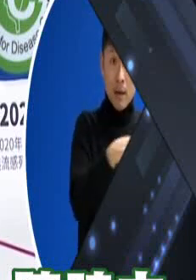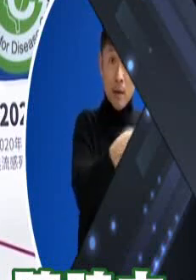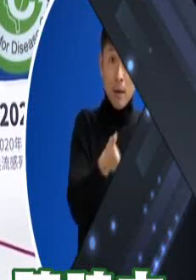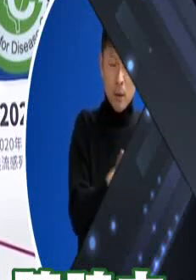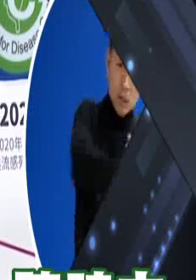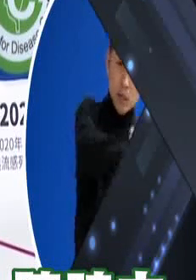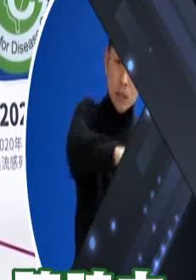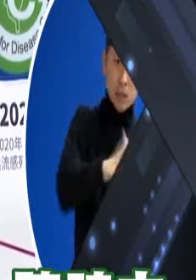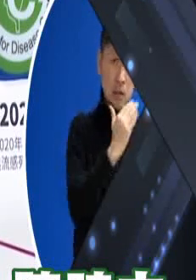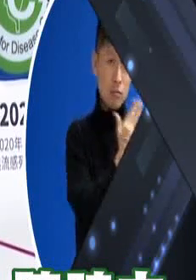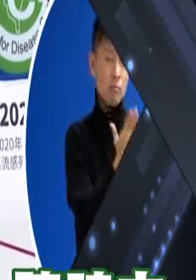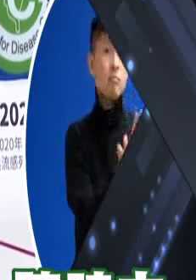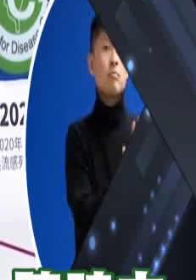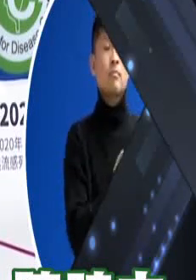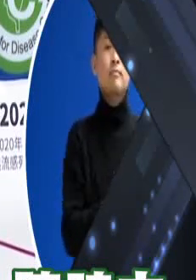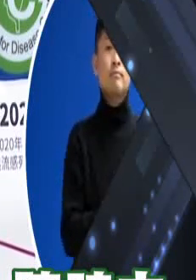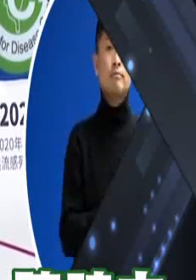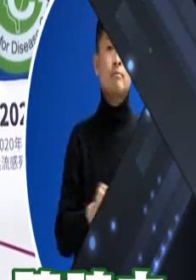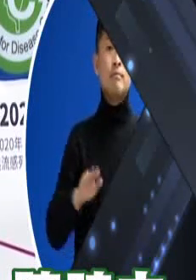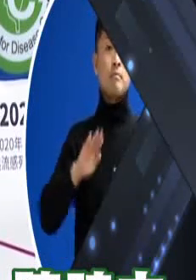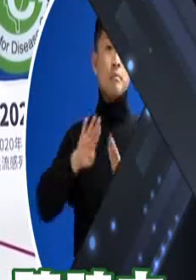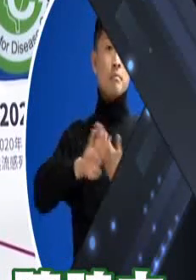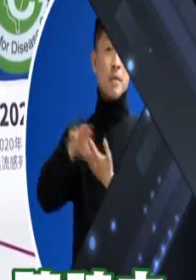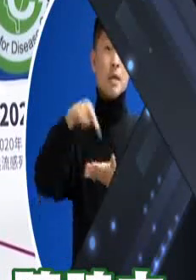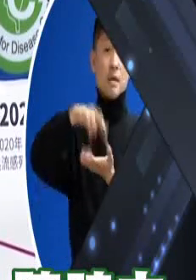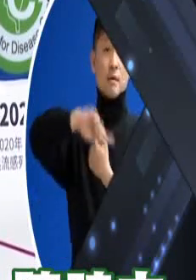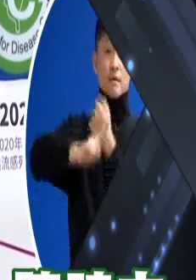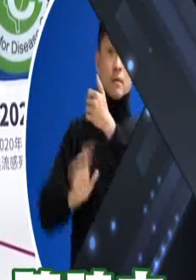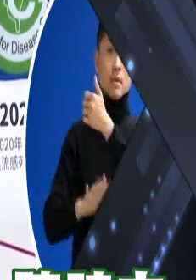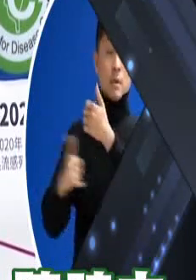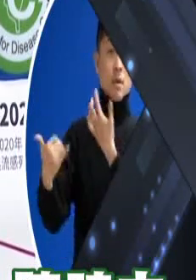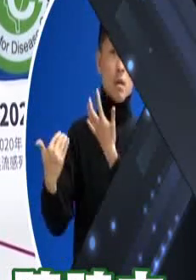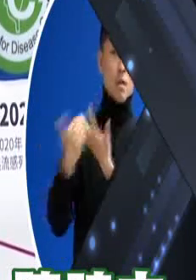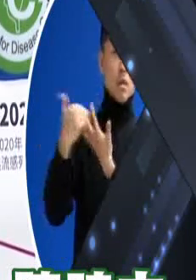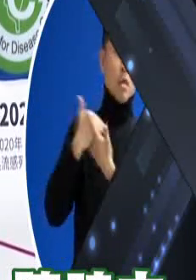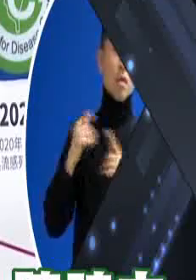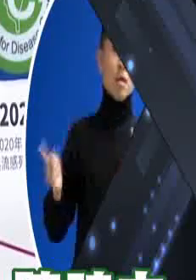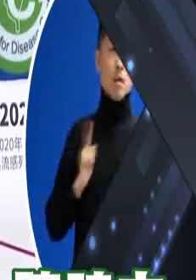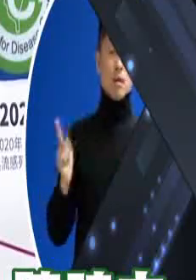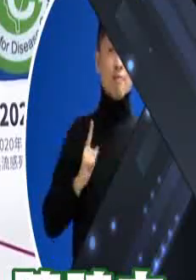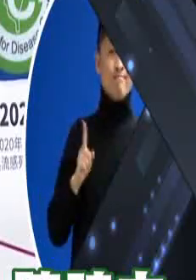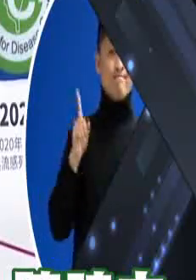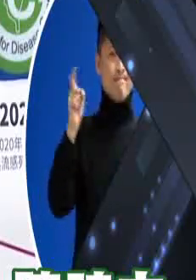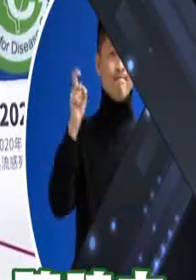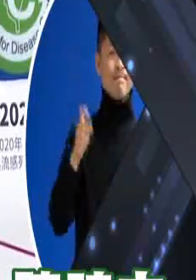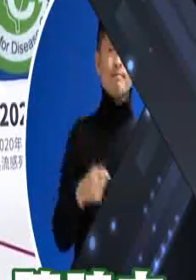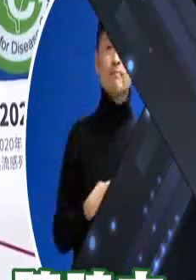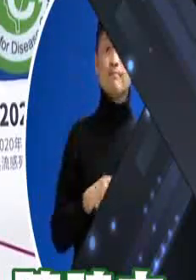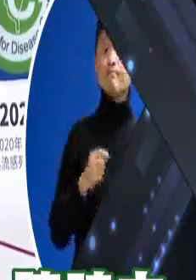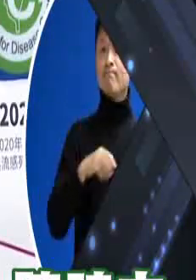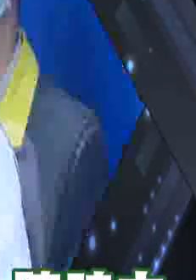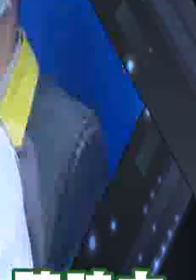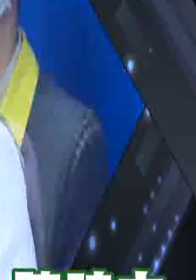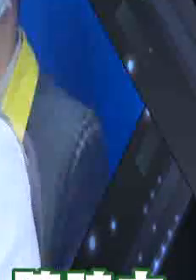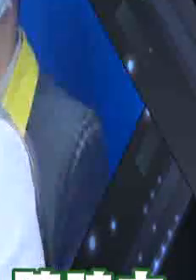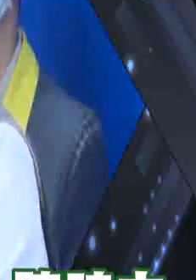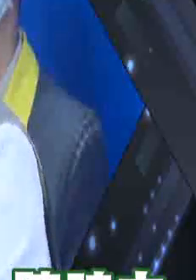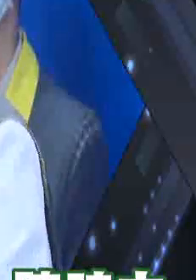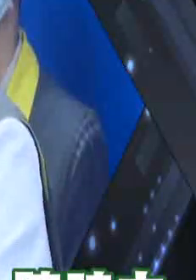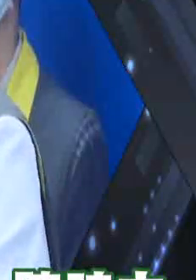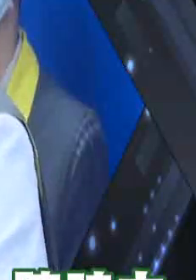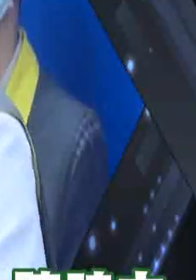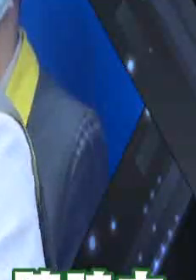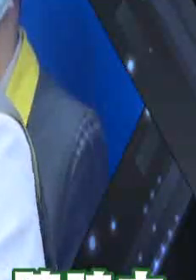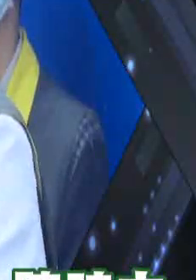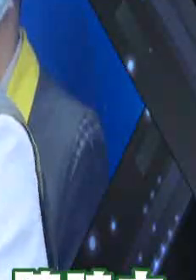友提告加重诽谤罪，并且在澄清没有引荐任何公司和指挥中心有接触。对此，中央